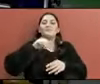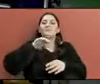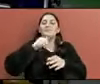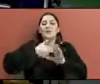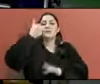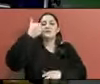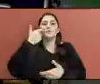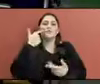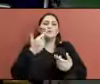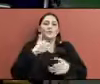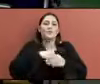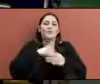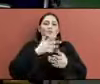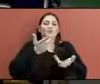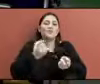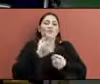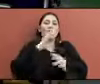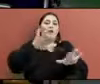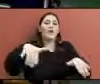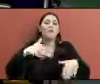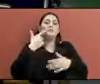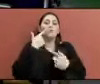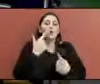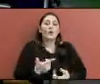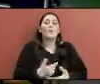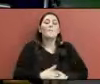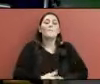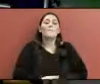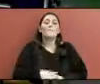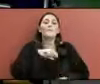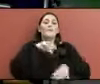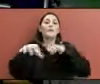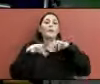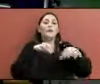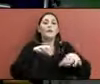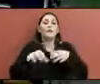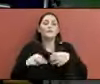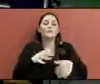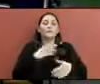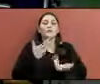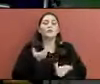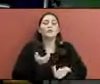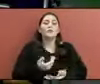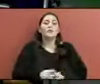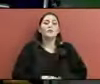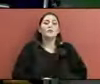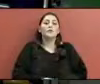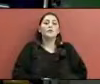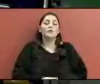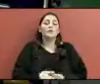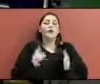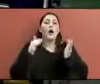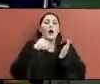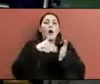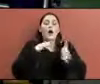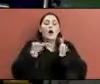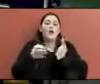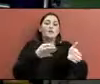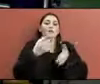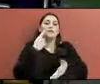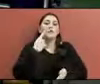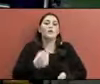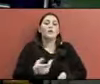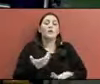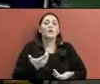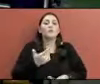engelliler bakımında engellilere pozitif ayrımcılık taşıyacağı kişilerden arasındaydı. Peki